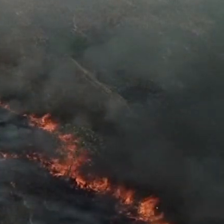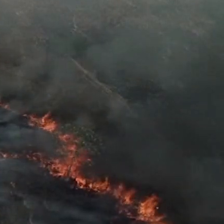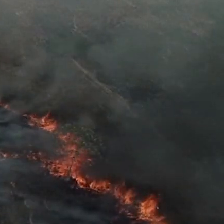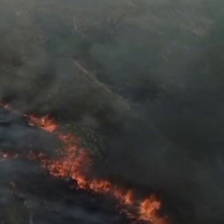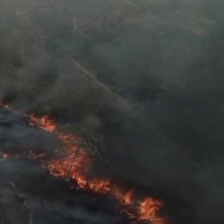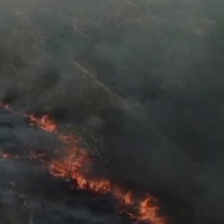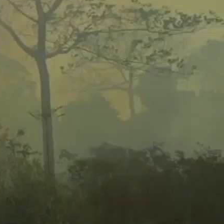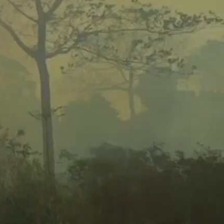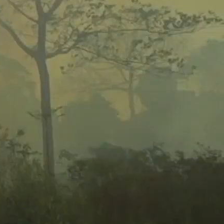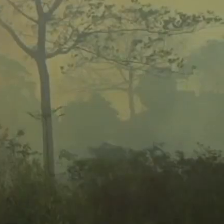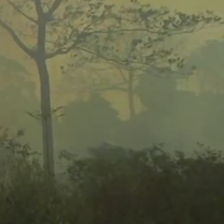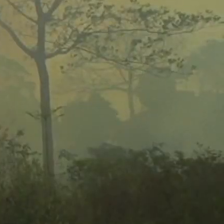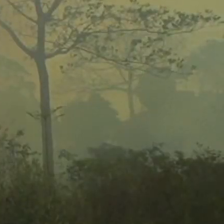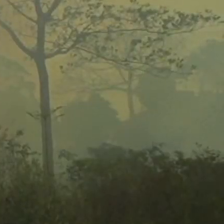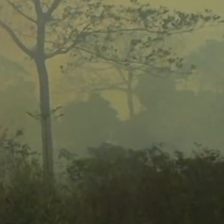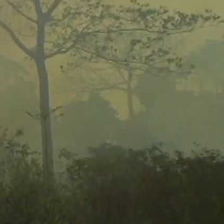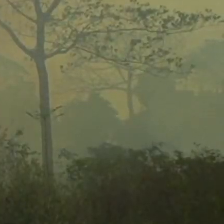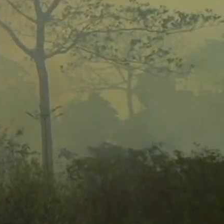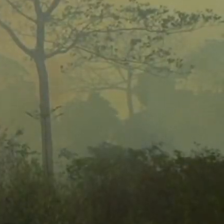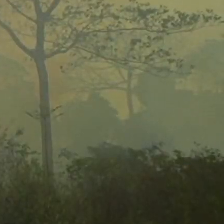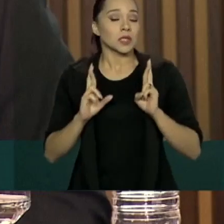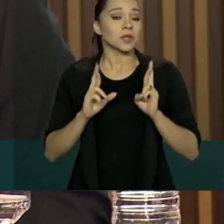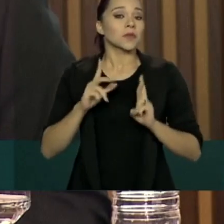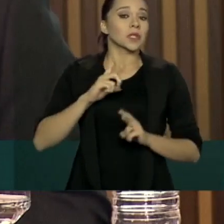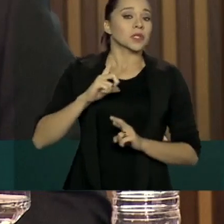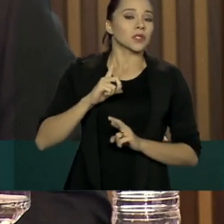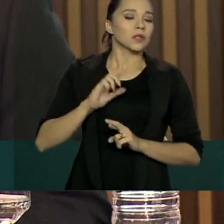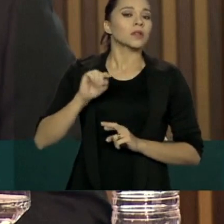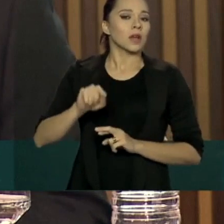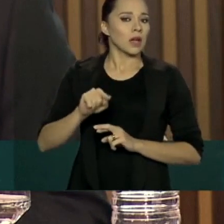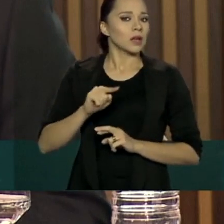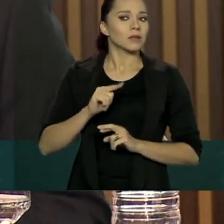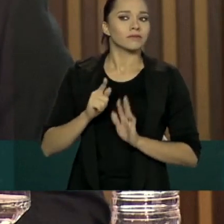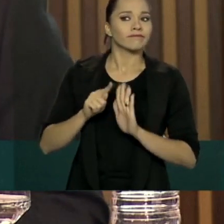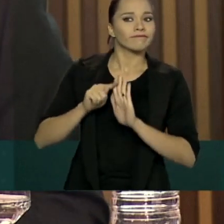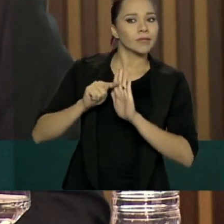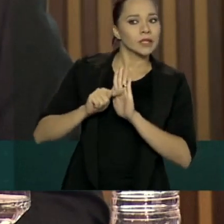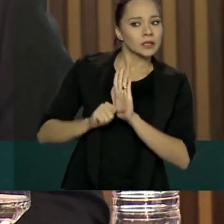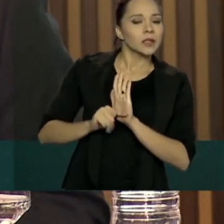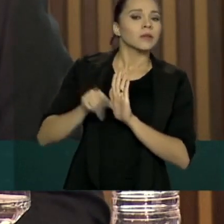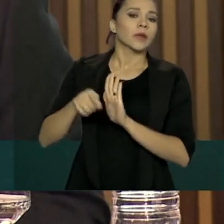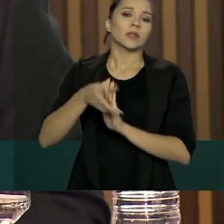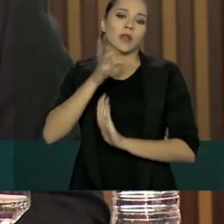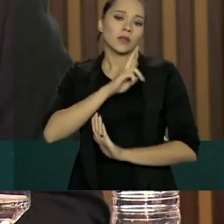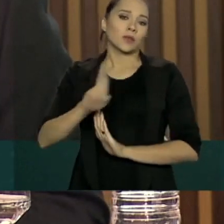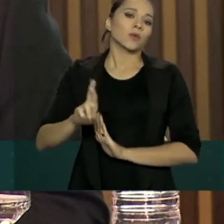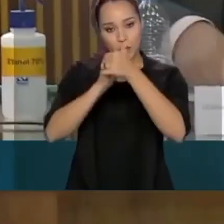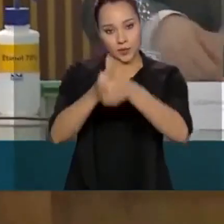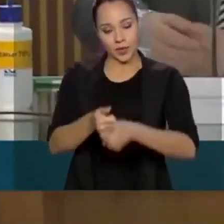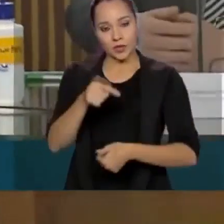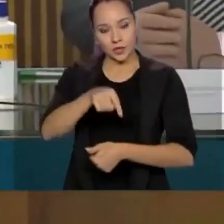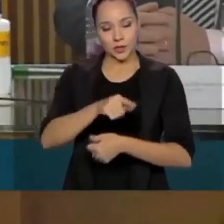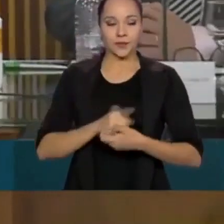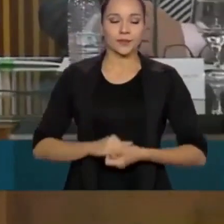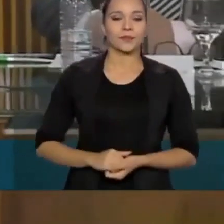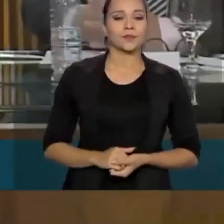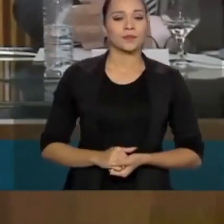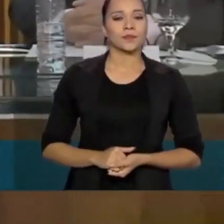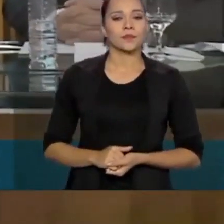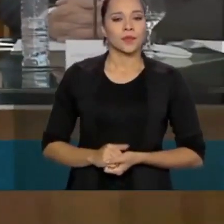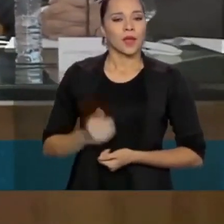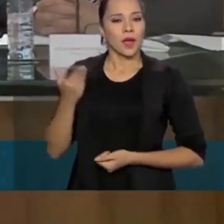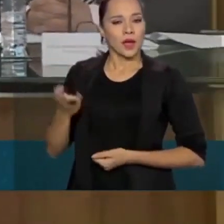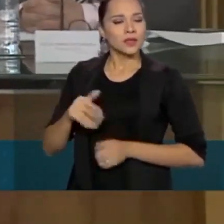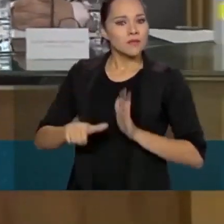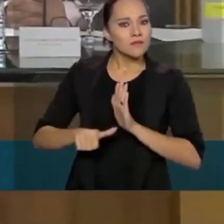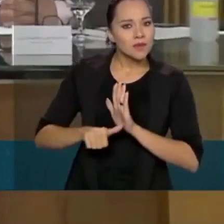9.6%。巴西副总统莫拉奥在协调政府努力减少环境犯罪的工作，他声称，据估计这一数